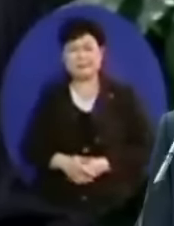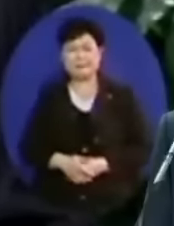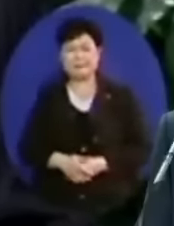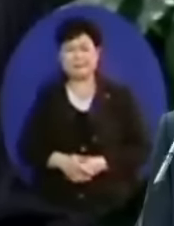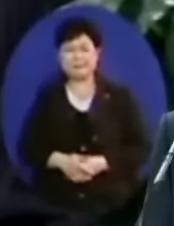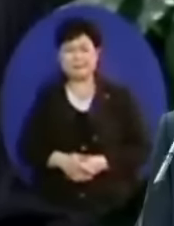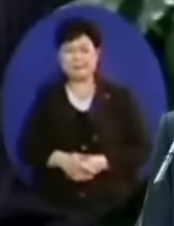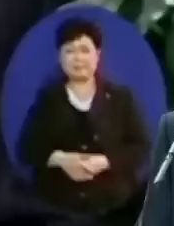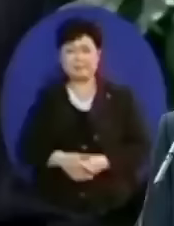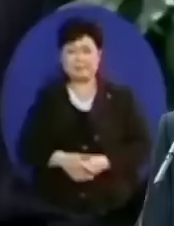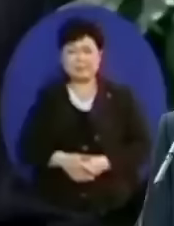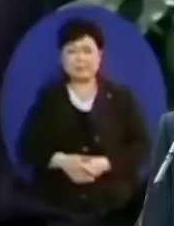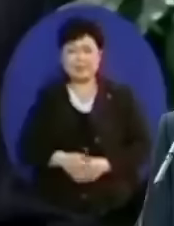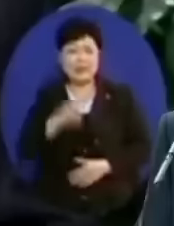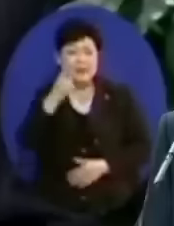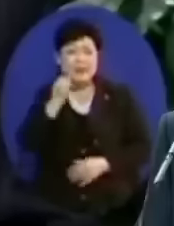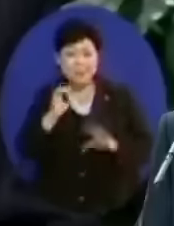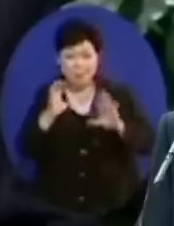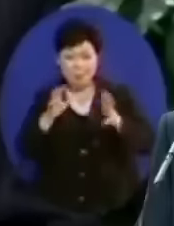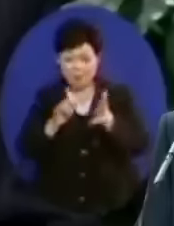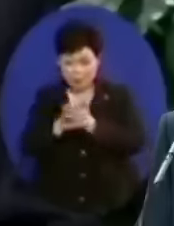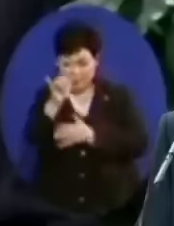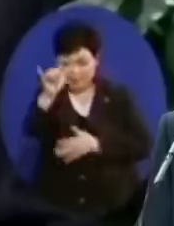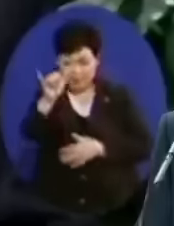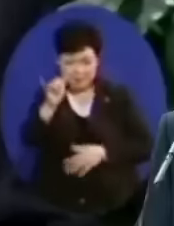내가 이번에 일본에 가니까 일본에